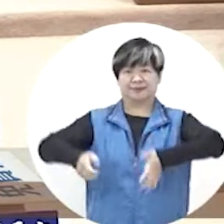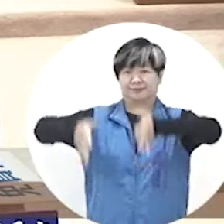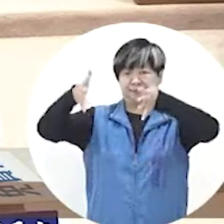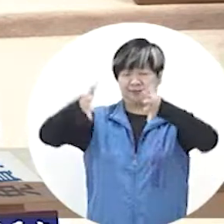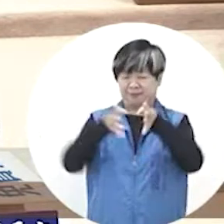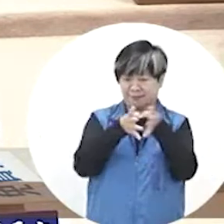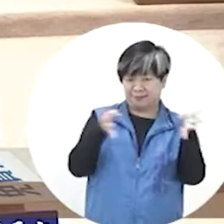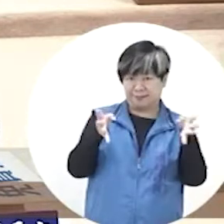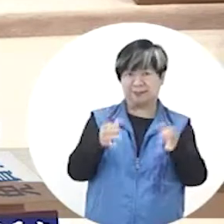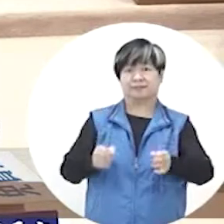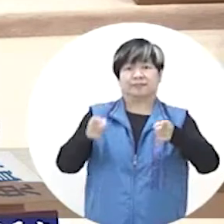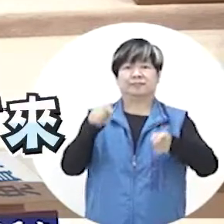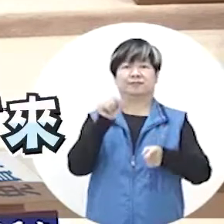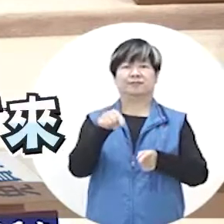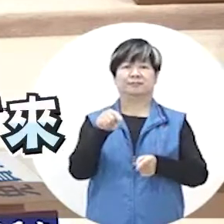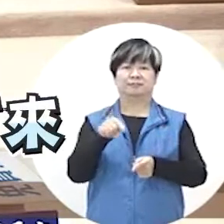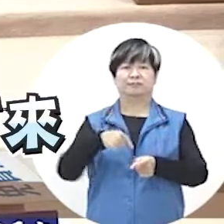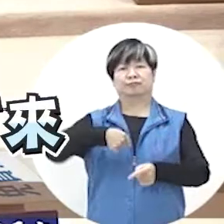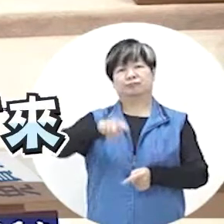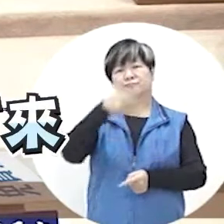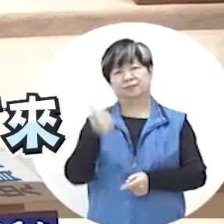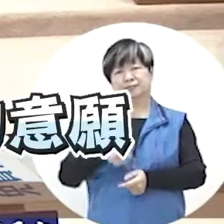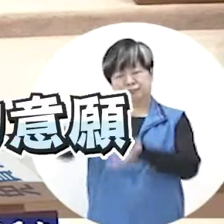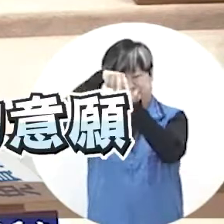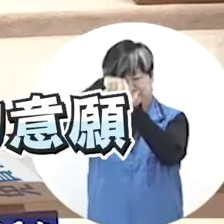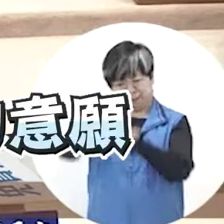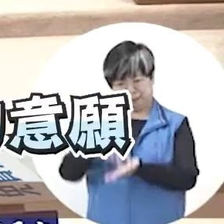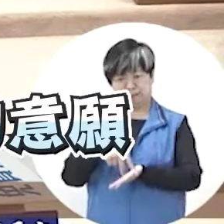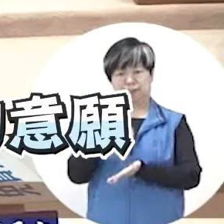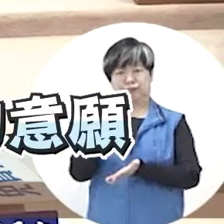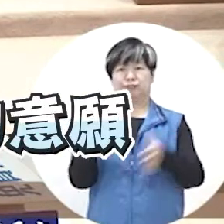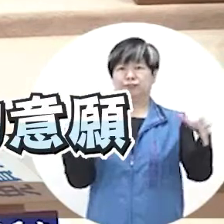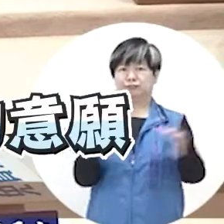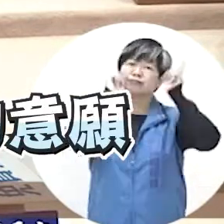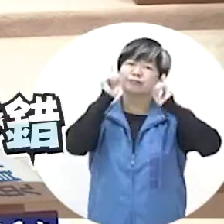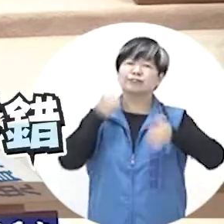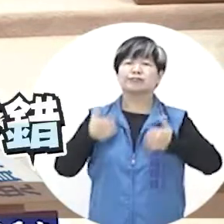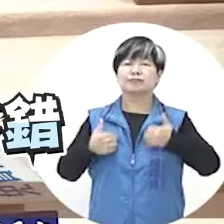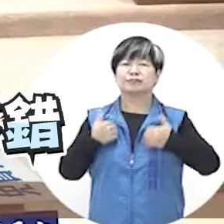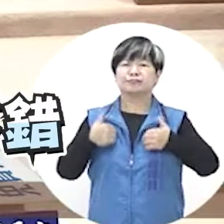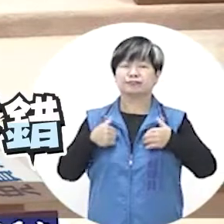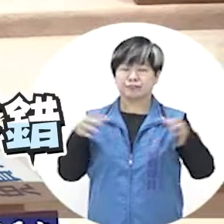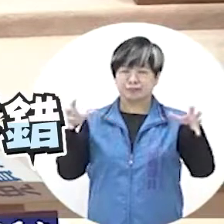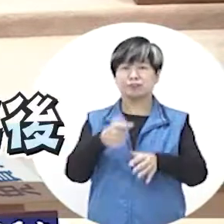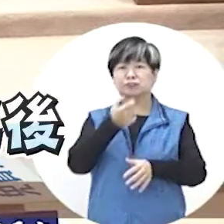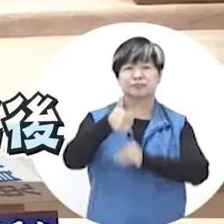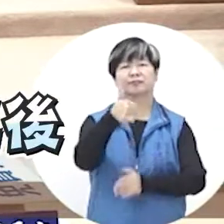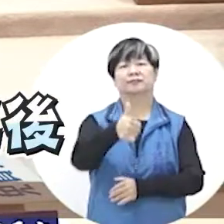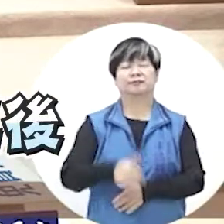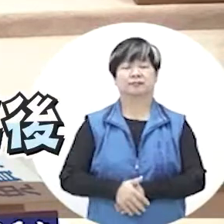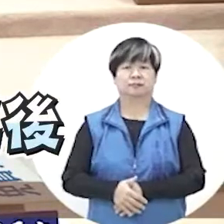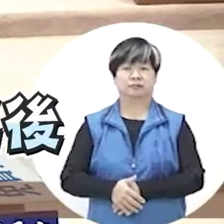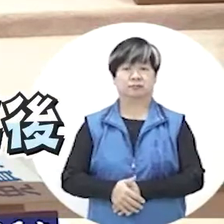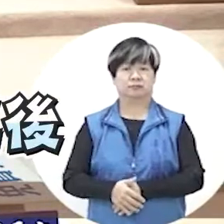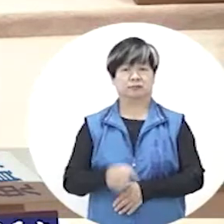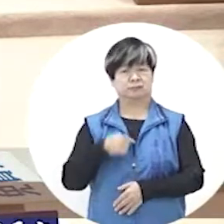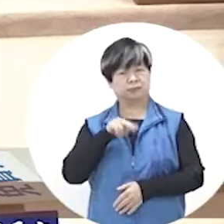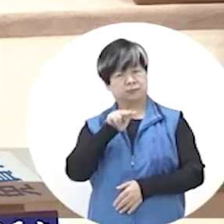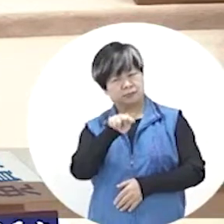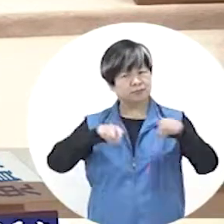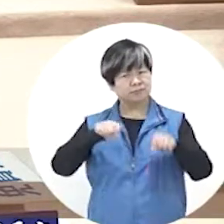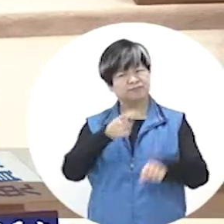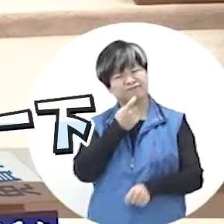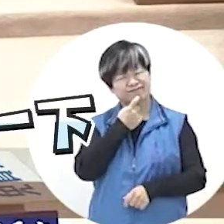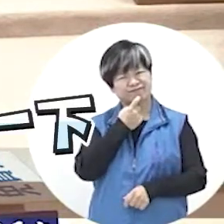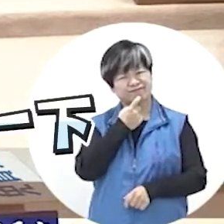楼，那长辈活动非常容易，他只要坐电梯就可以下来，这也可以增加他们出门的意愿，我是觉得这个方向是不错。但是我看了那个计划之后是有